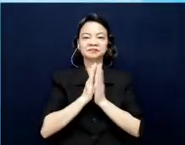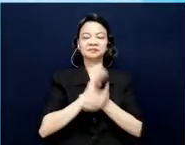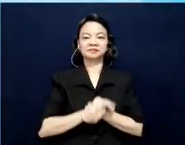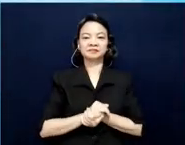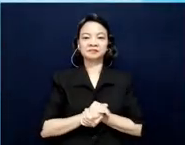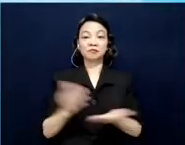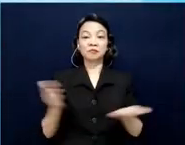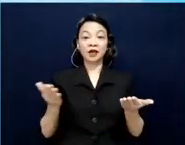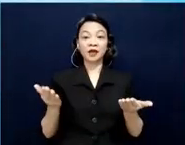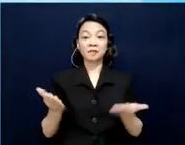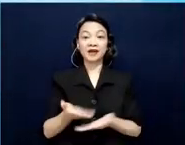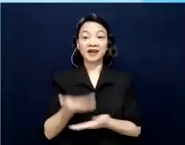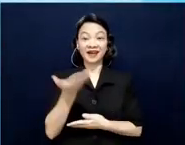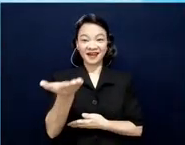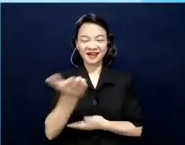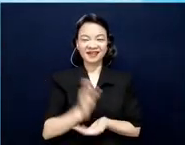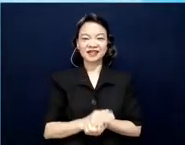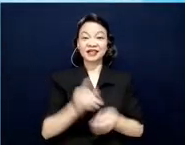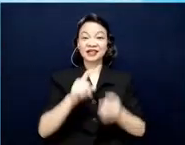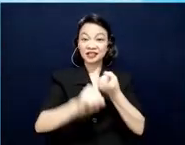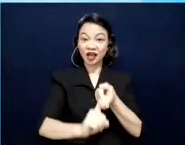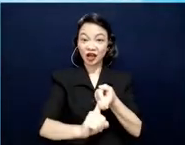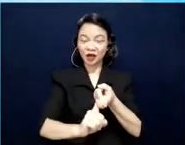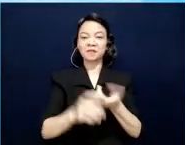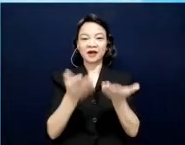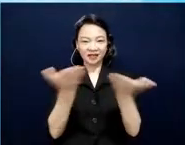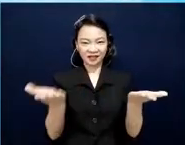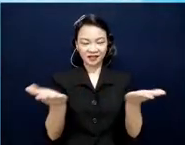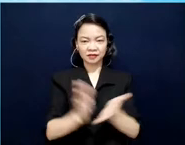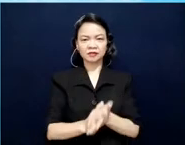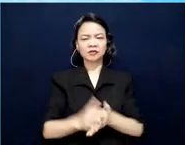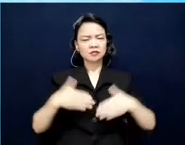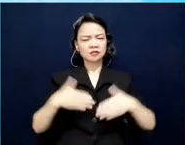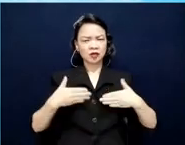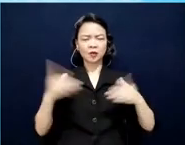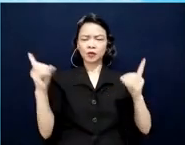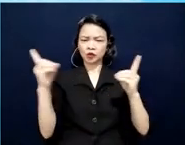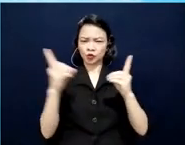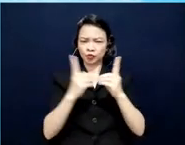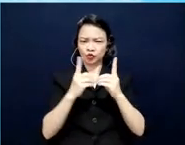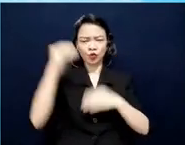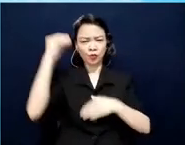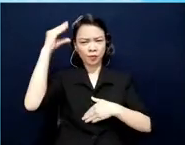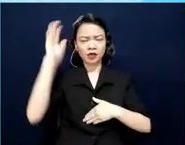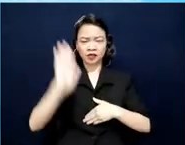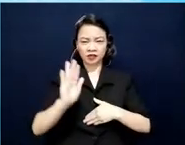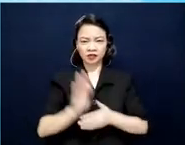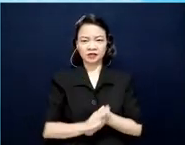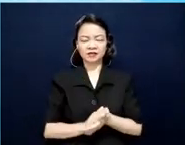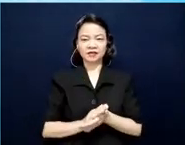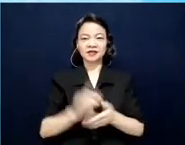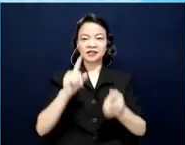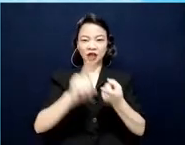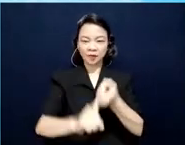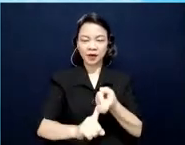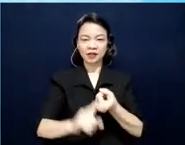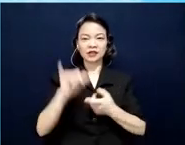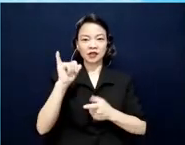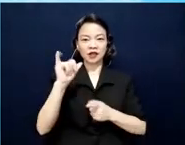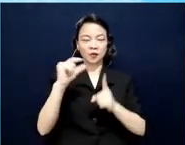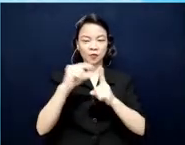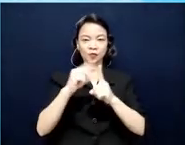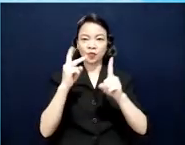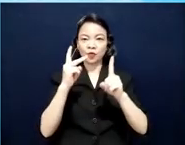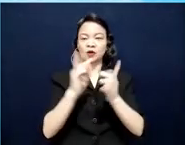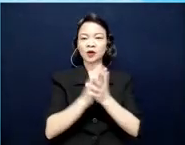kabarnya, sahabat kata data? Senang sekali ya, selamat pagi untuk semua sahabat Young Health Program yang tentunya dalam kondisi sehat